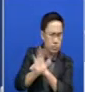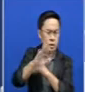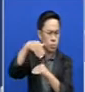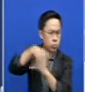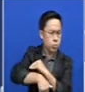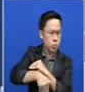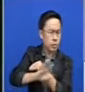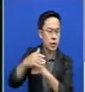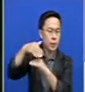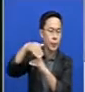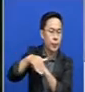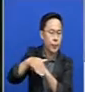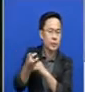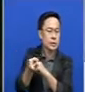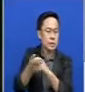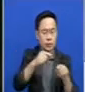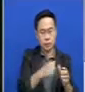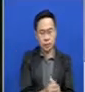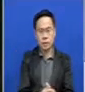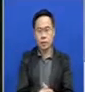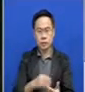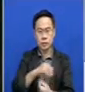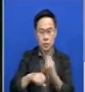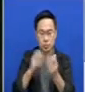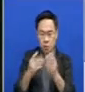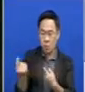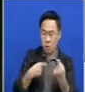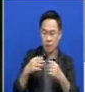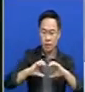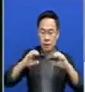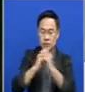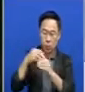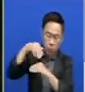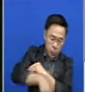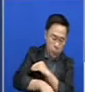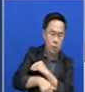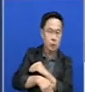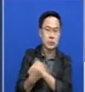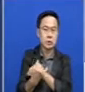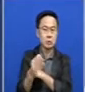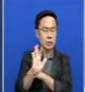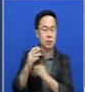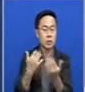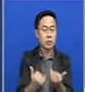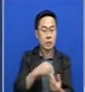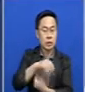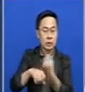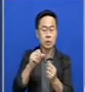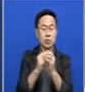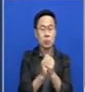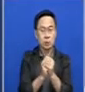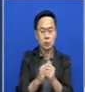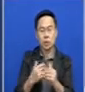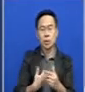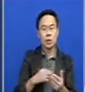แล้วครับบอกว่าเศรษฐกิจจะไม่ทรุดหนักแบบที่เศรษฐศาสตร์หลายคนประเมินเพราะว่าตอนนี้เราเห็นเศรษฐกิจจีนภายในประเทศ